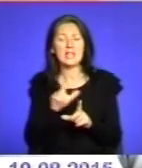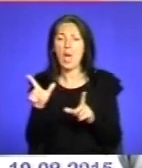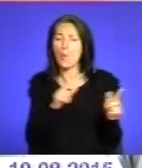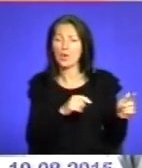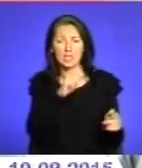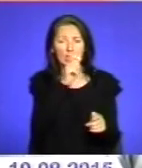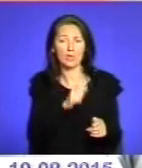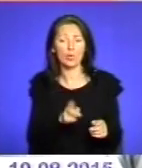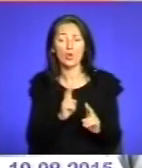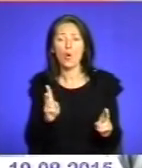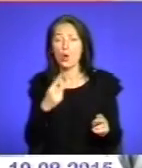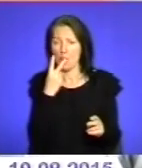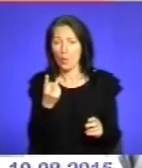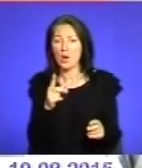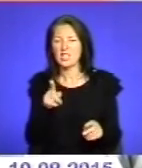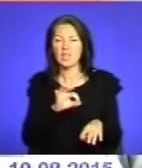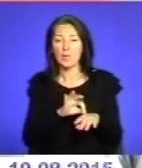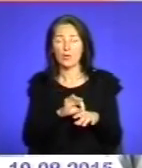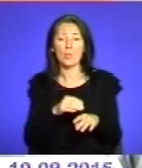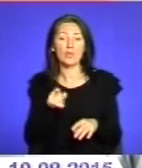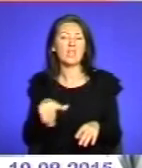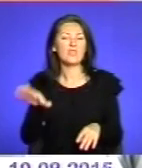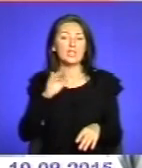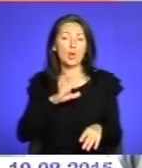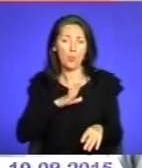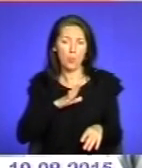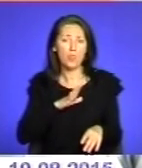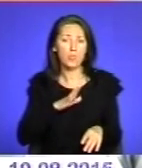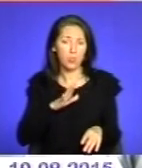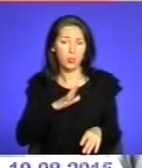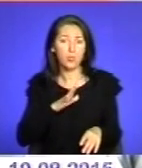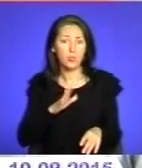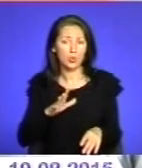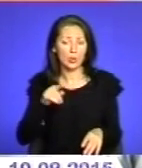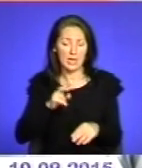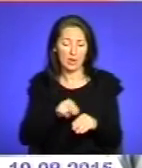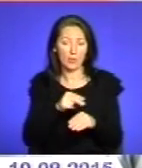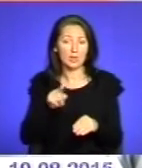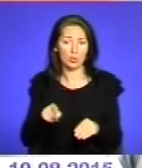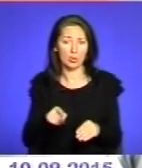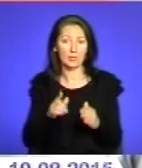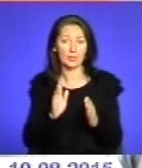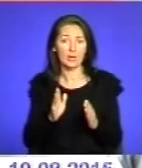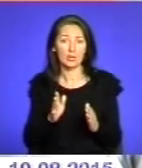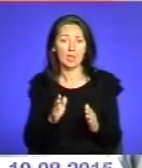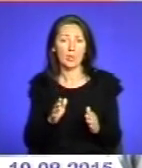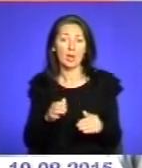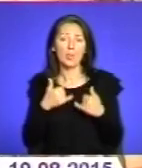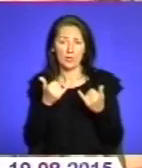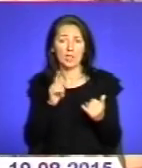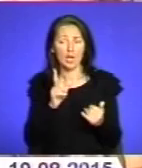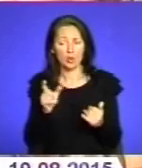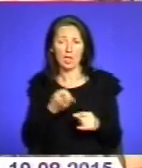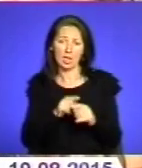не побачимо з їхніми хворобами. Вони всі будуть лікуватись тут. дбайте. Хоча б дбайте про тих людей, які воюють і захищають батьківщину.